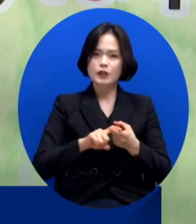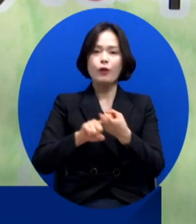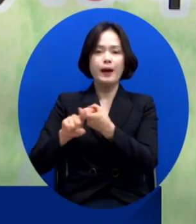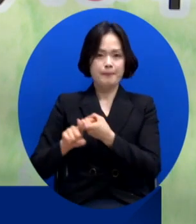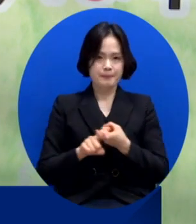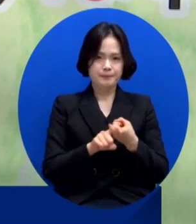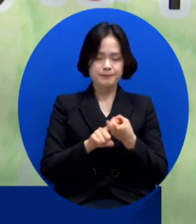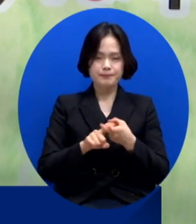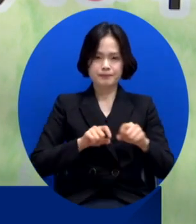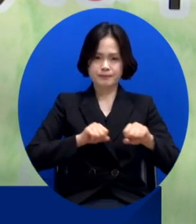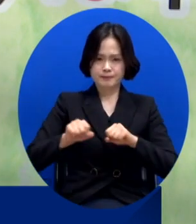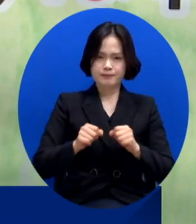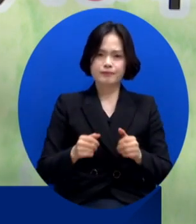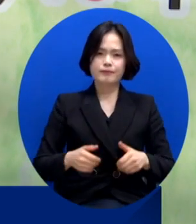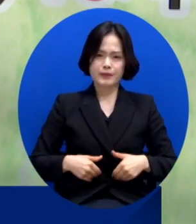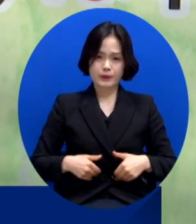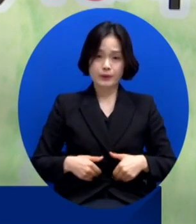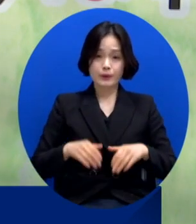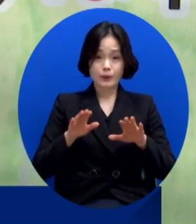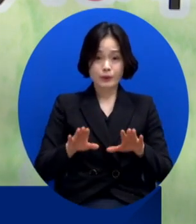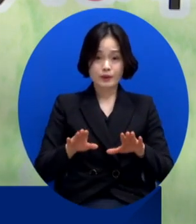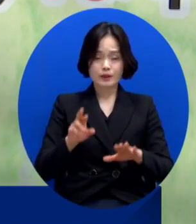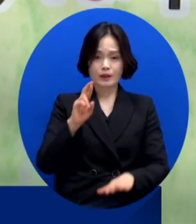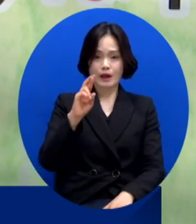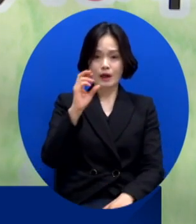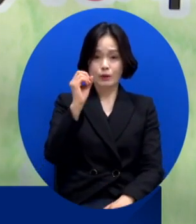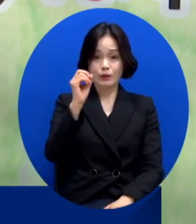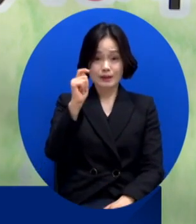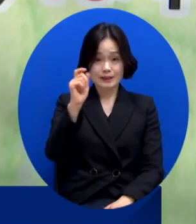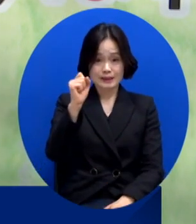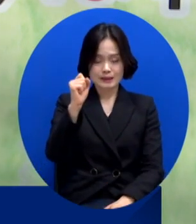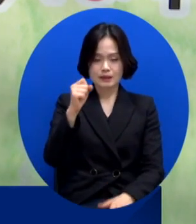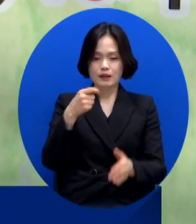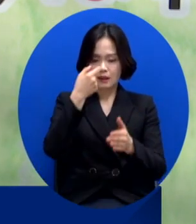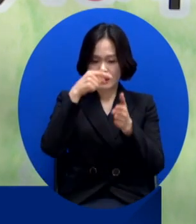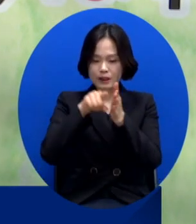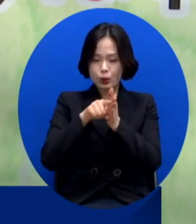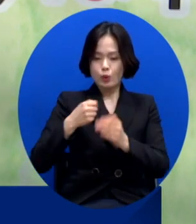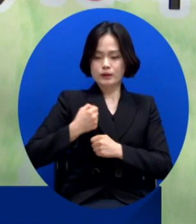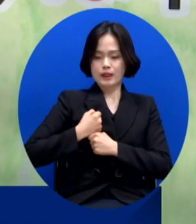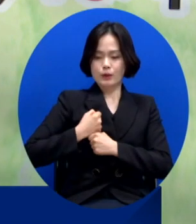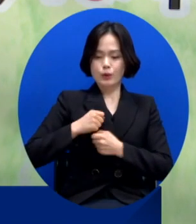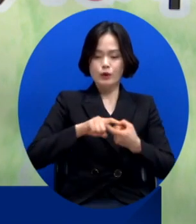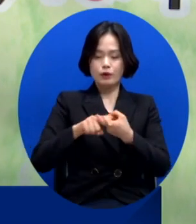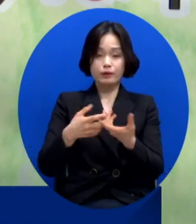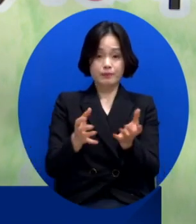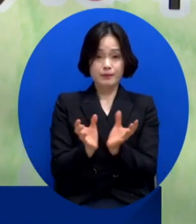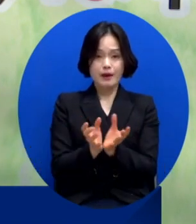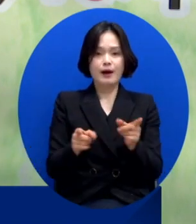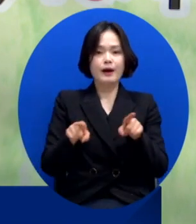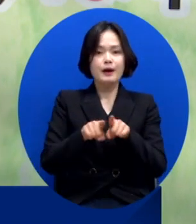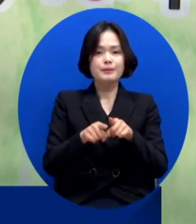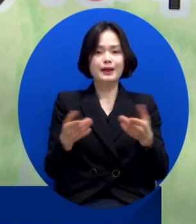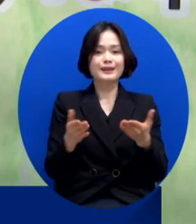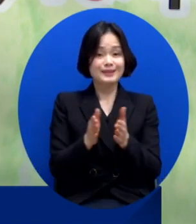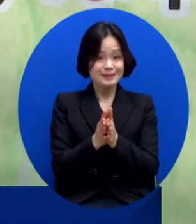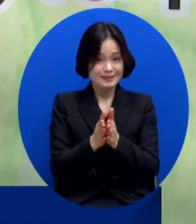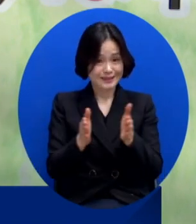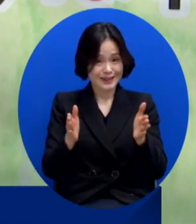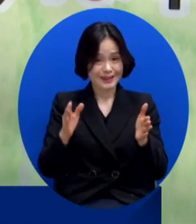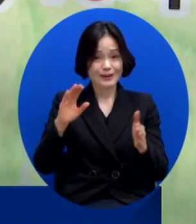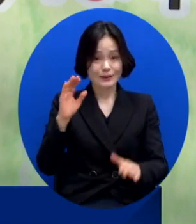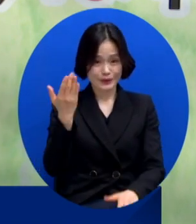일을 해야 되는데 오늘은 특별히 이제 rotc 기독 짱 교안 앞에 와 더불어 이를 이제 하는 그런 이제